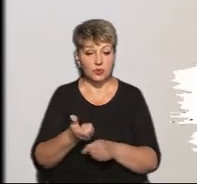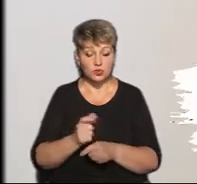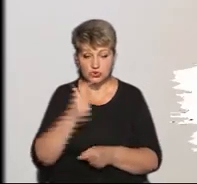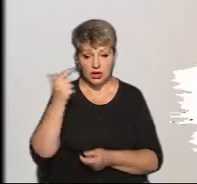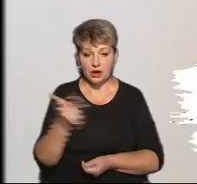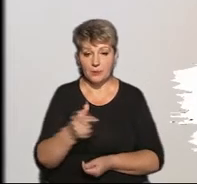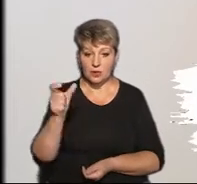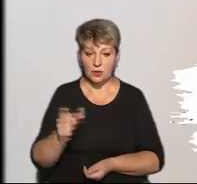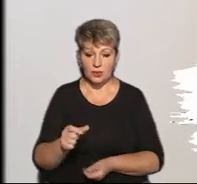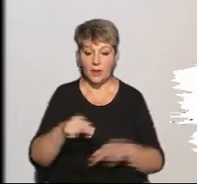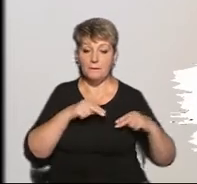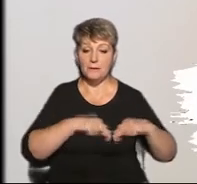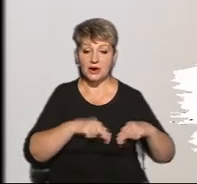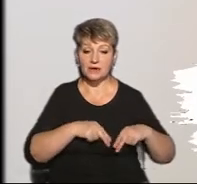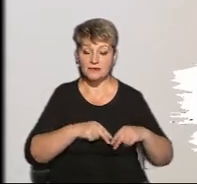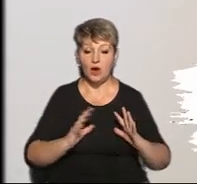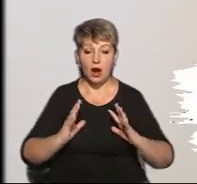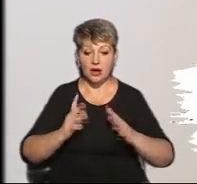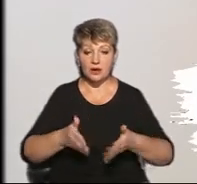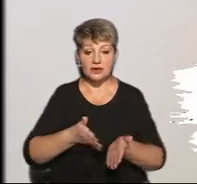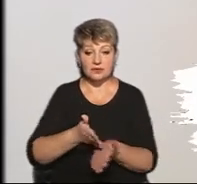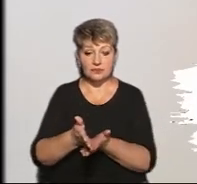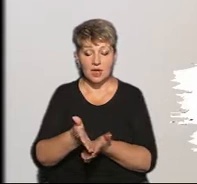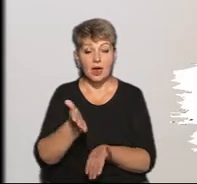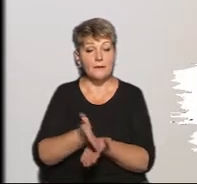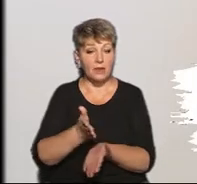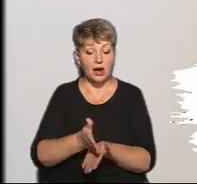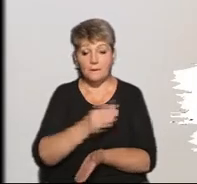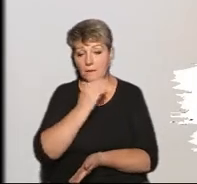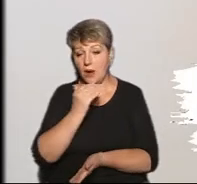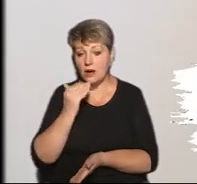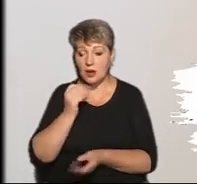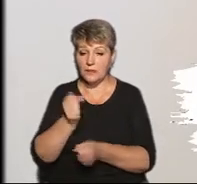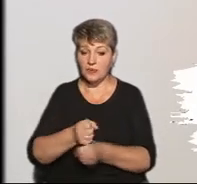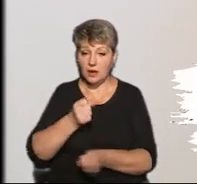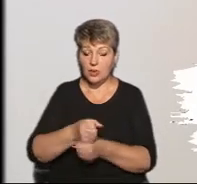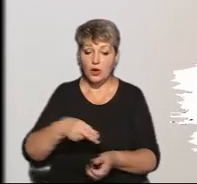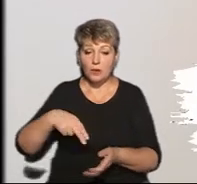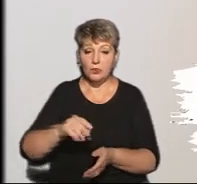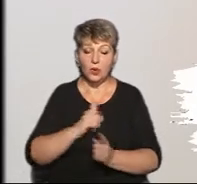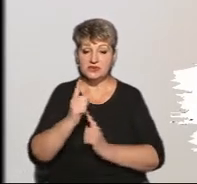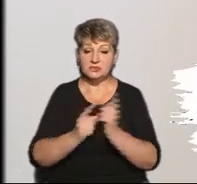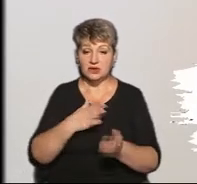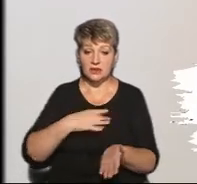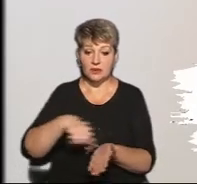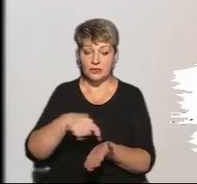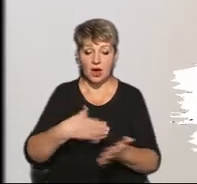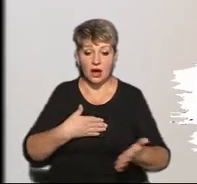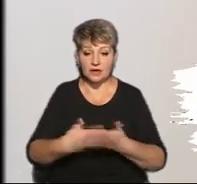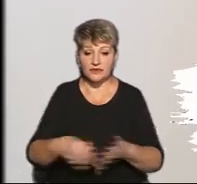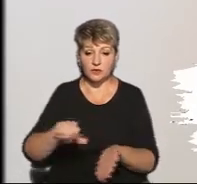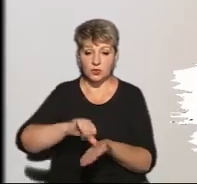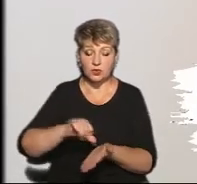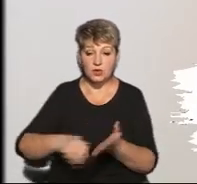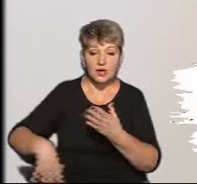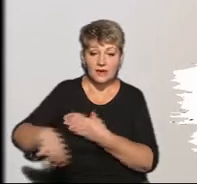грамотна людина, працює в аграрній сфері, має дуже багато напрацювань по зміні нашого міста, активний учасник